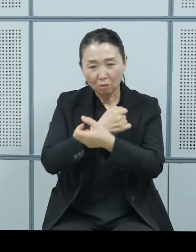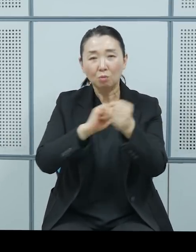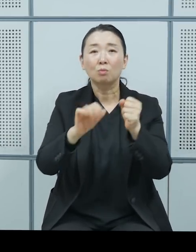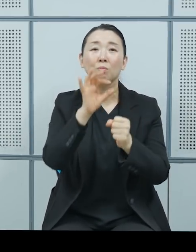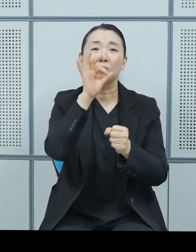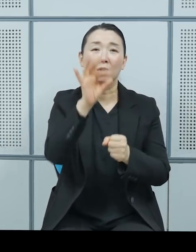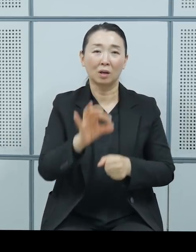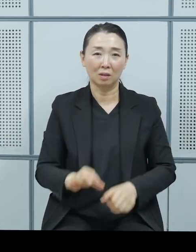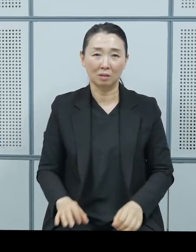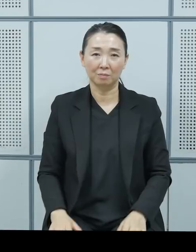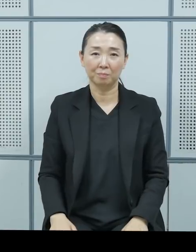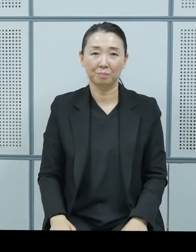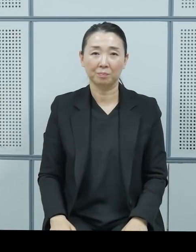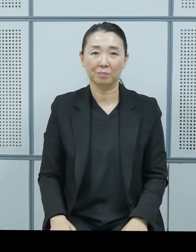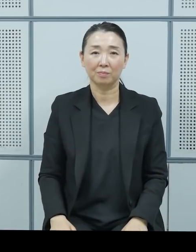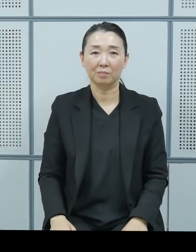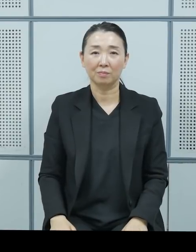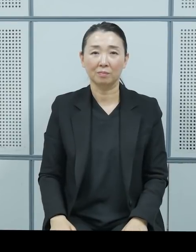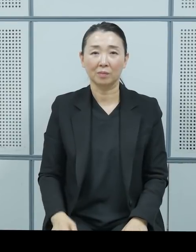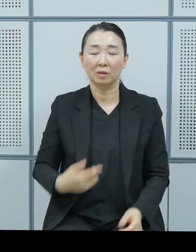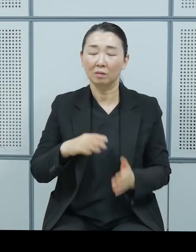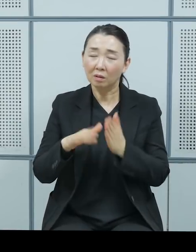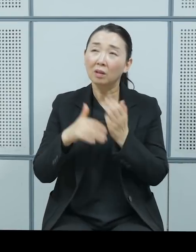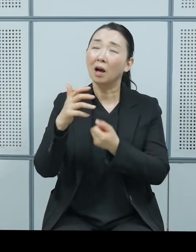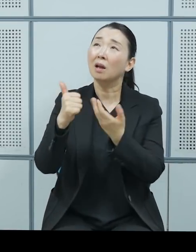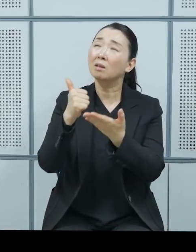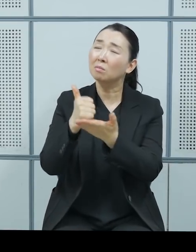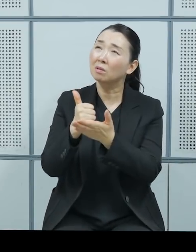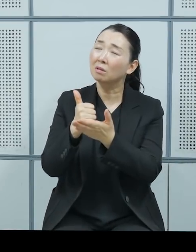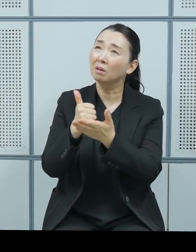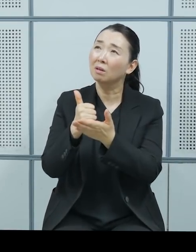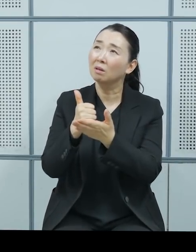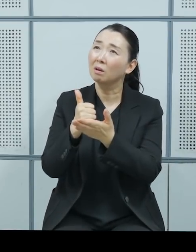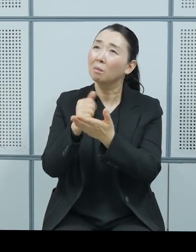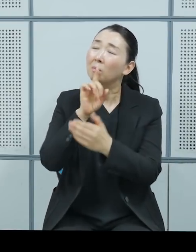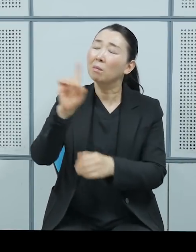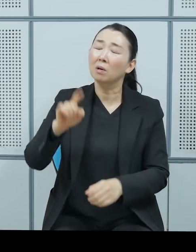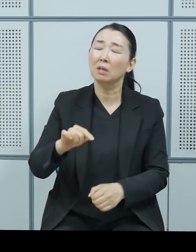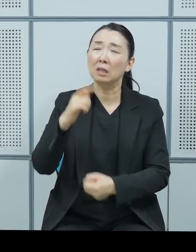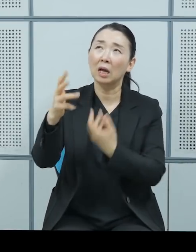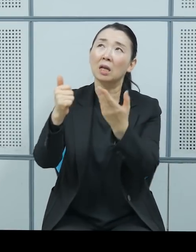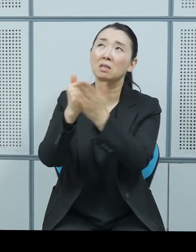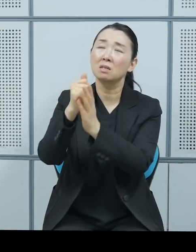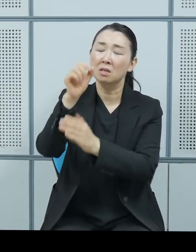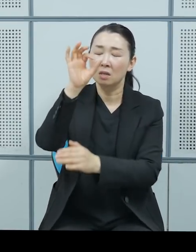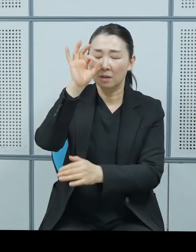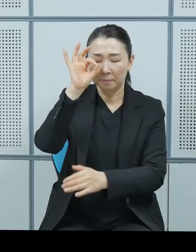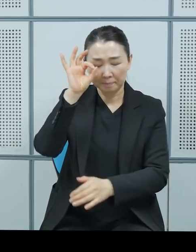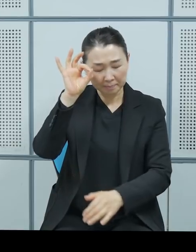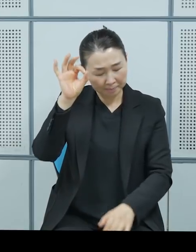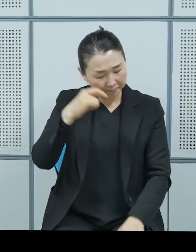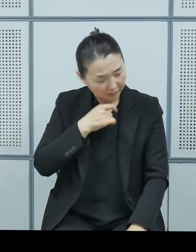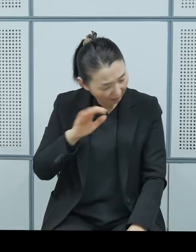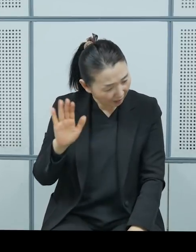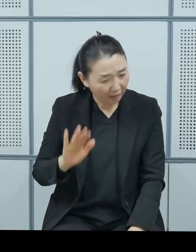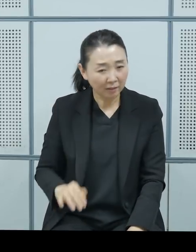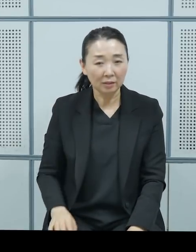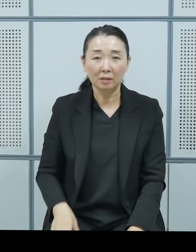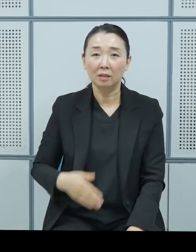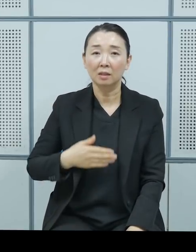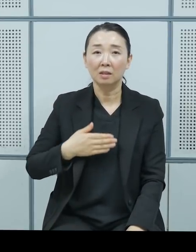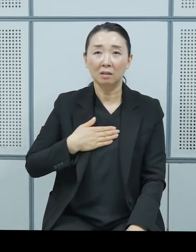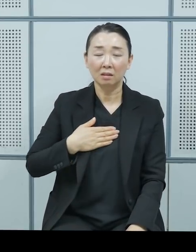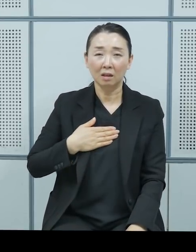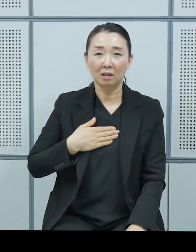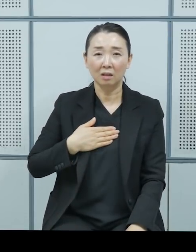되고 그때 제가 내뱉었던 하나님께 첫 마디가 나는 하나님 꼴도 보기 싫어요. 난 내가